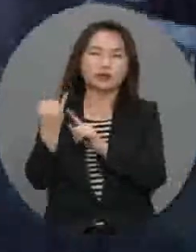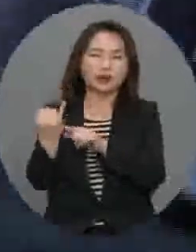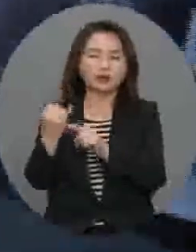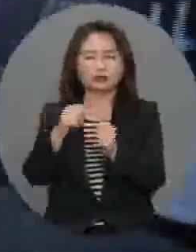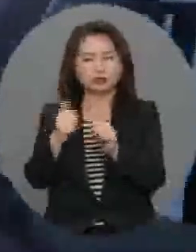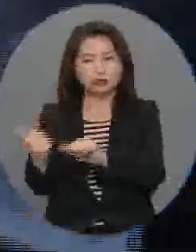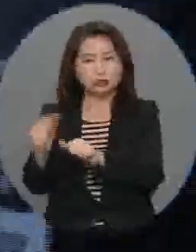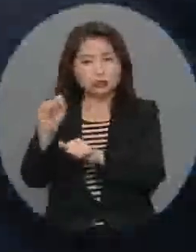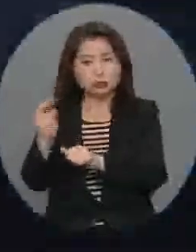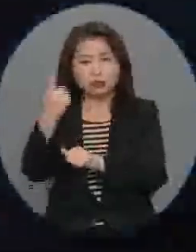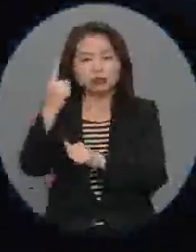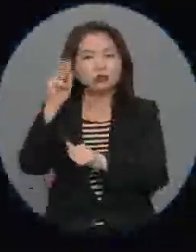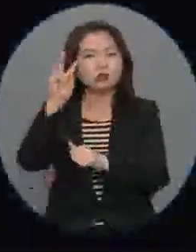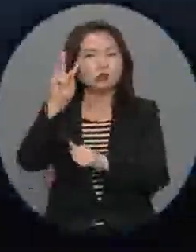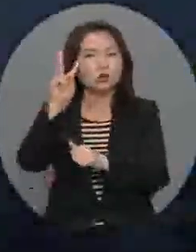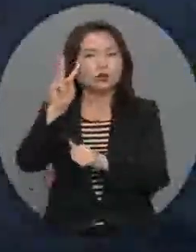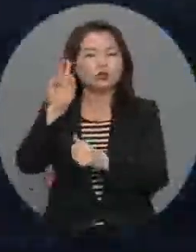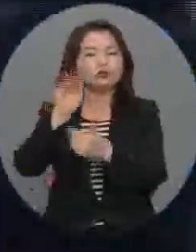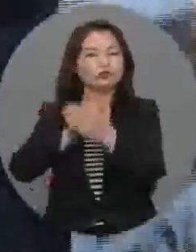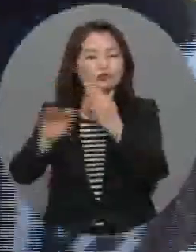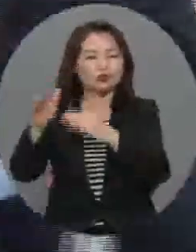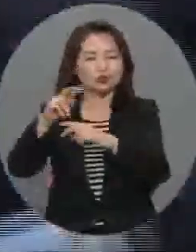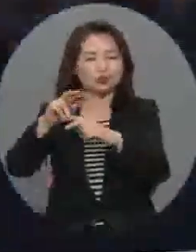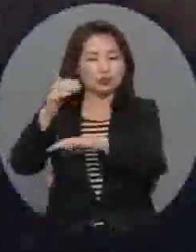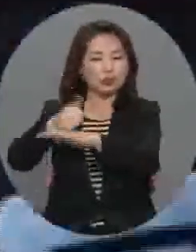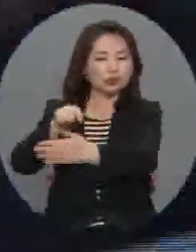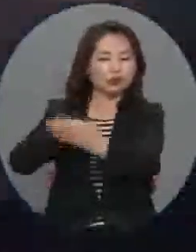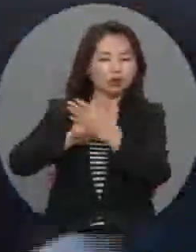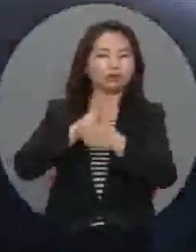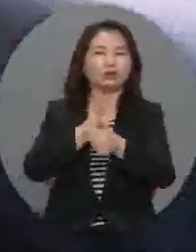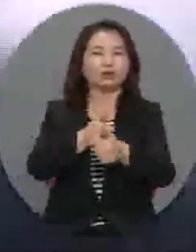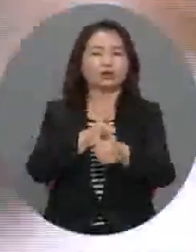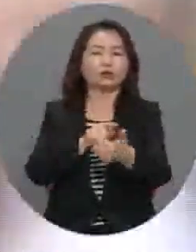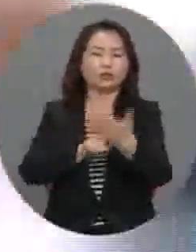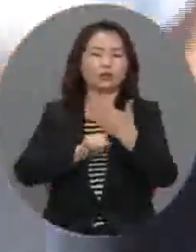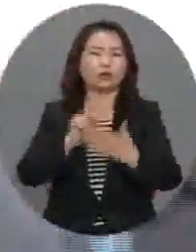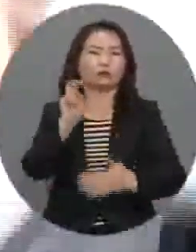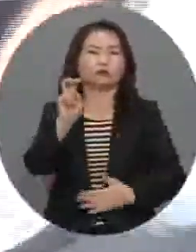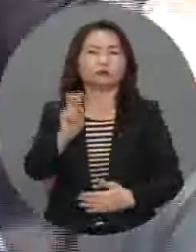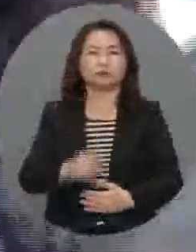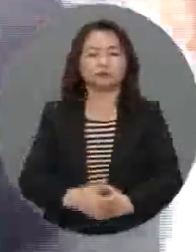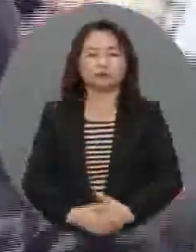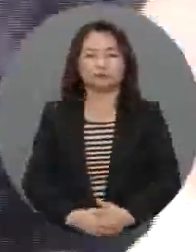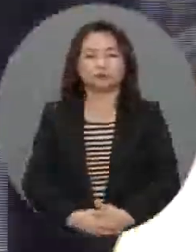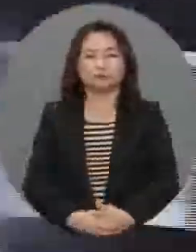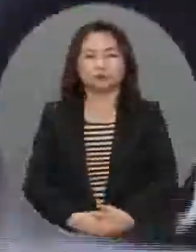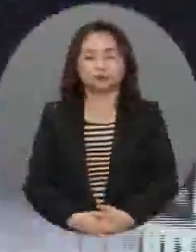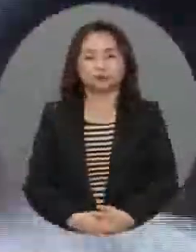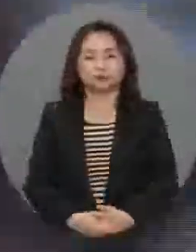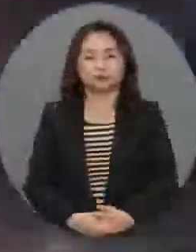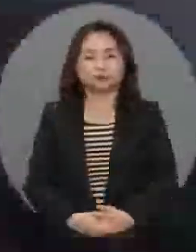원인은 사흘 뒤쯤 나오는 부검 결과에 따라 드러날 것으로 보입니다. MBC 뉴스 양관입니다.